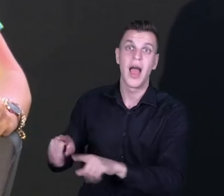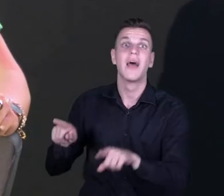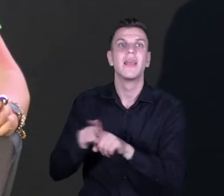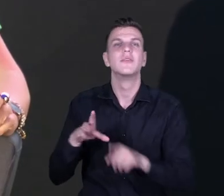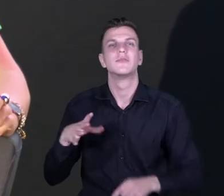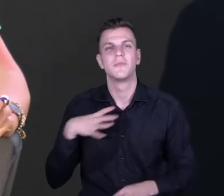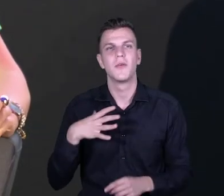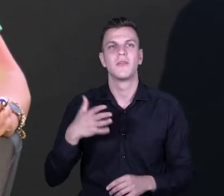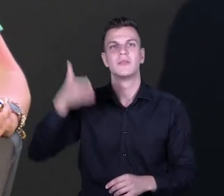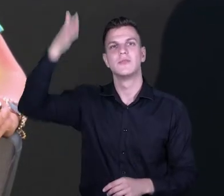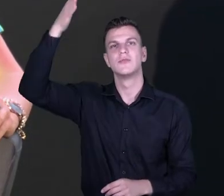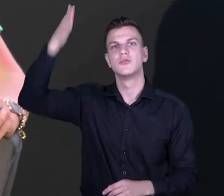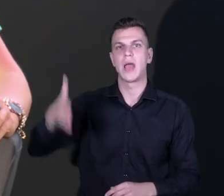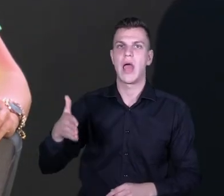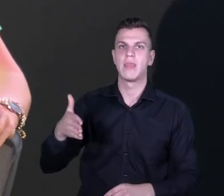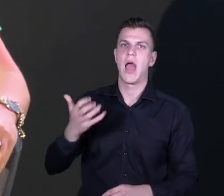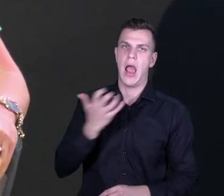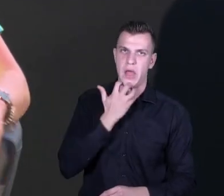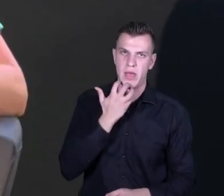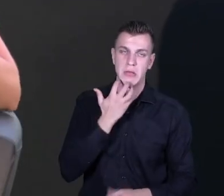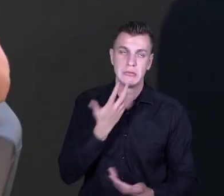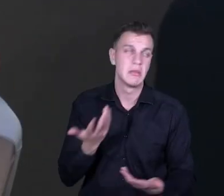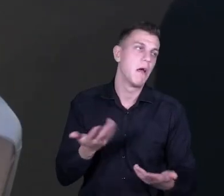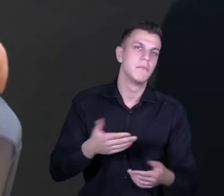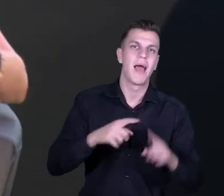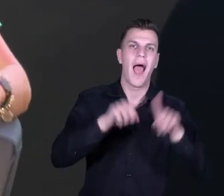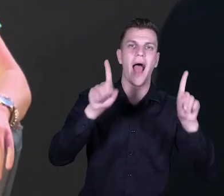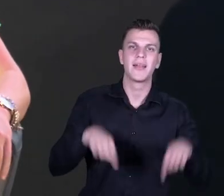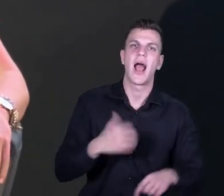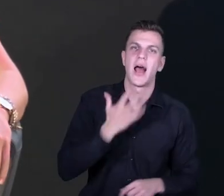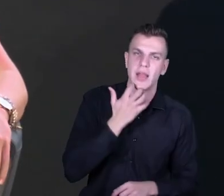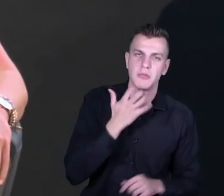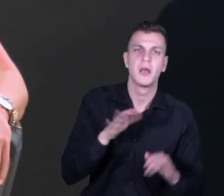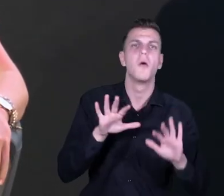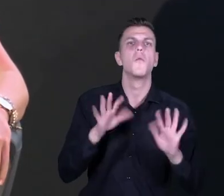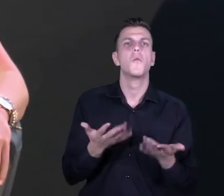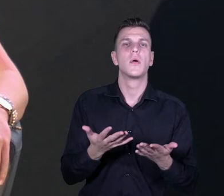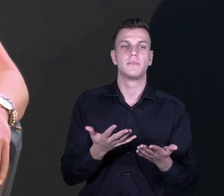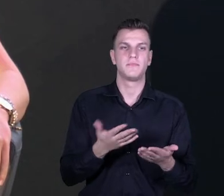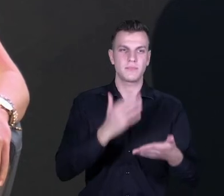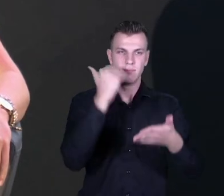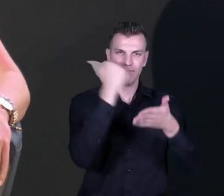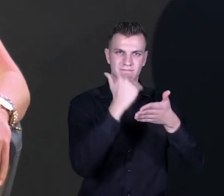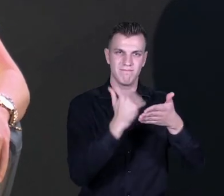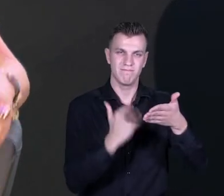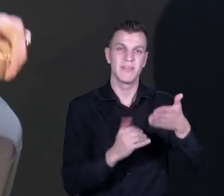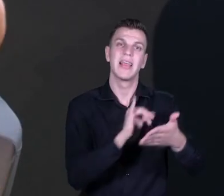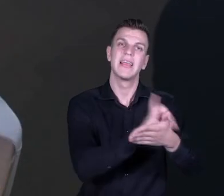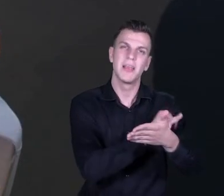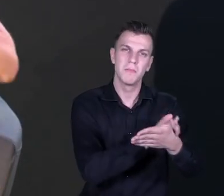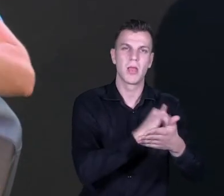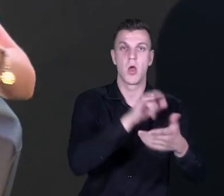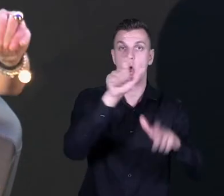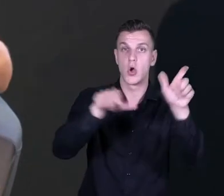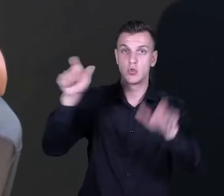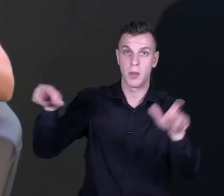tak ją troszkę nazwaliśmy, ale to może być gadająca kartka, gdzie na dużym arkuszu były imiona osób właśnie z tej grupy i wokół